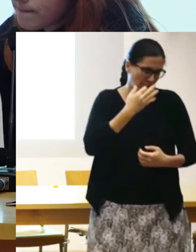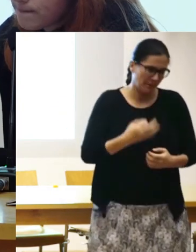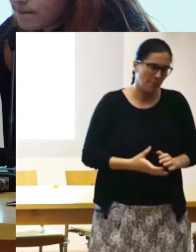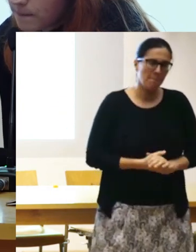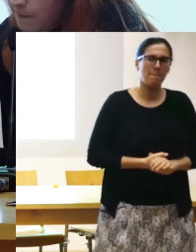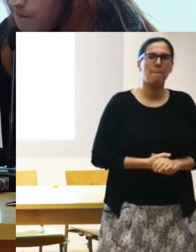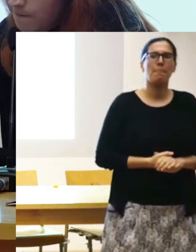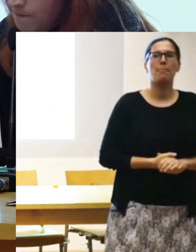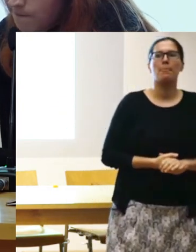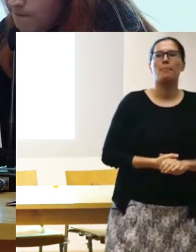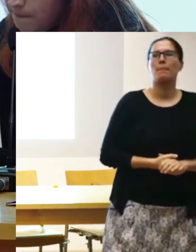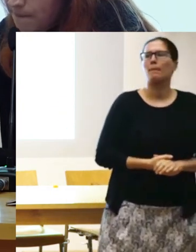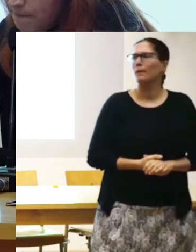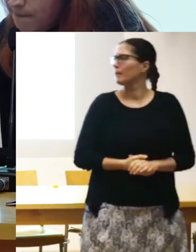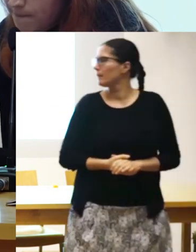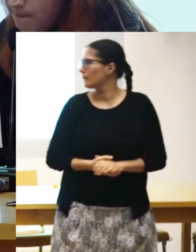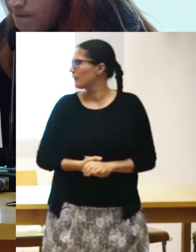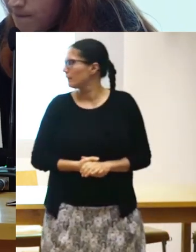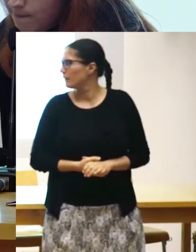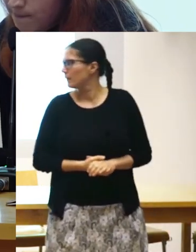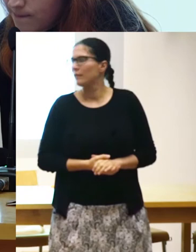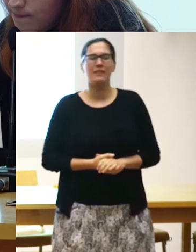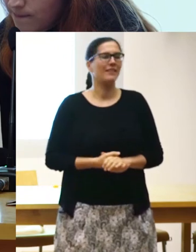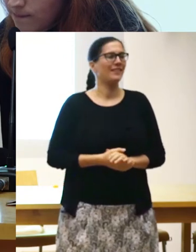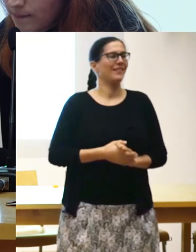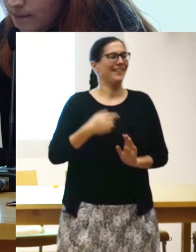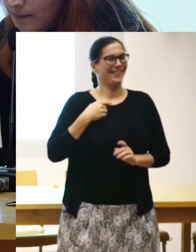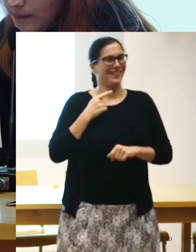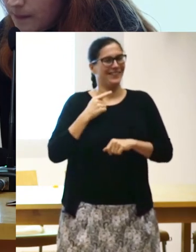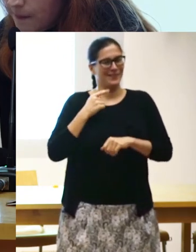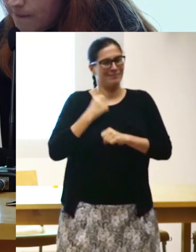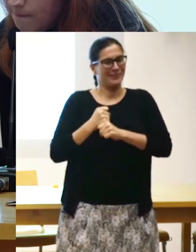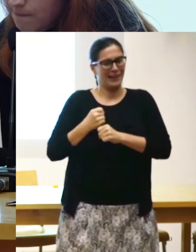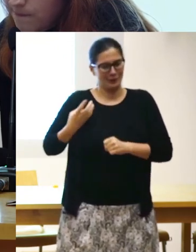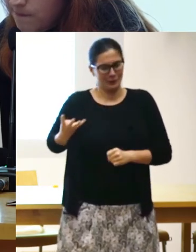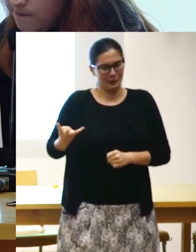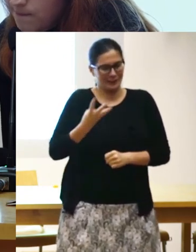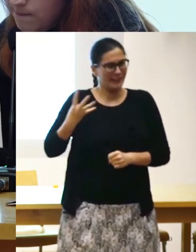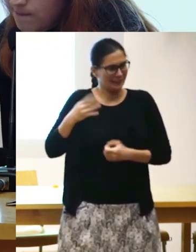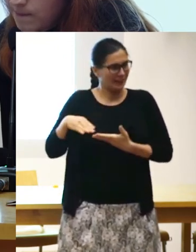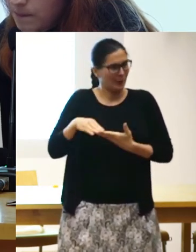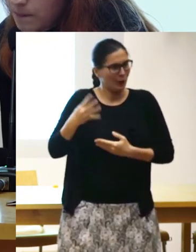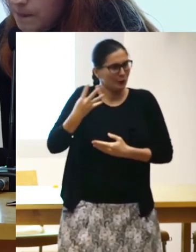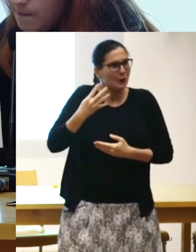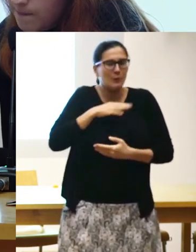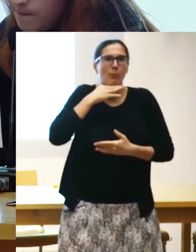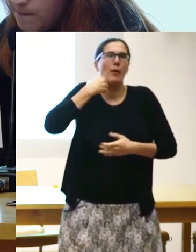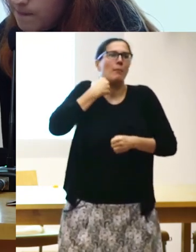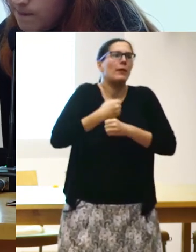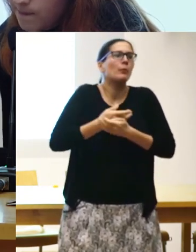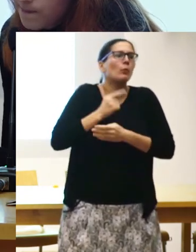aby jsme, vzhledem k tomu, že to penzum práce je poměrně veliké a my jsme jenom čtyři, tak máme samozřejmě nějaké externisty a vždycky dbáme na to, aby